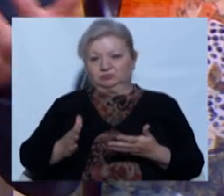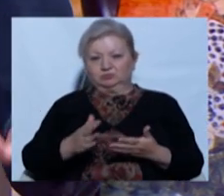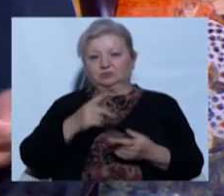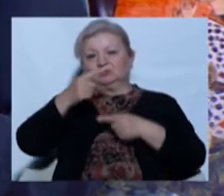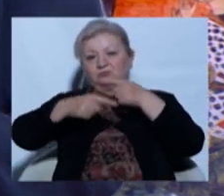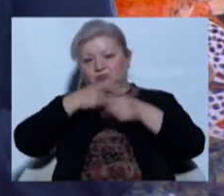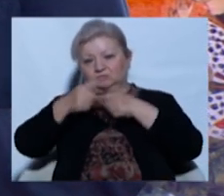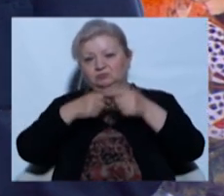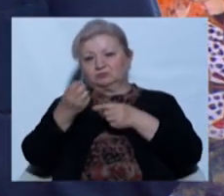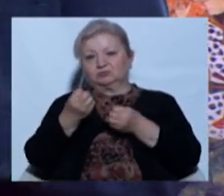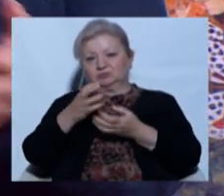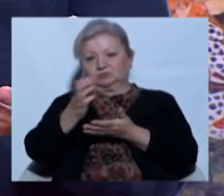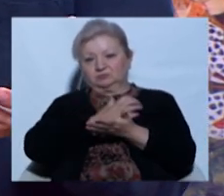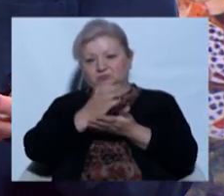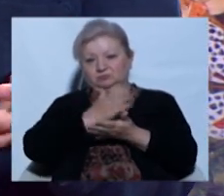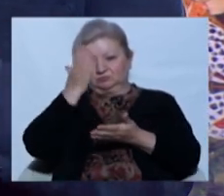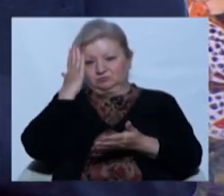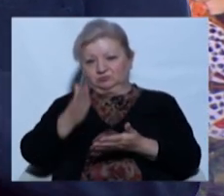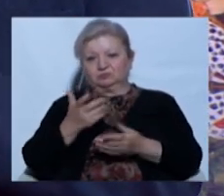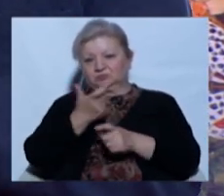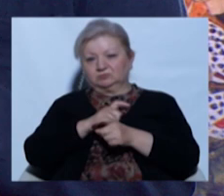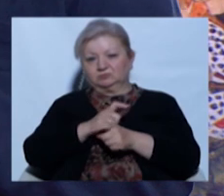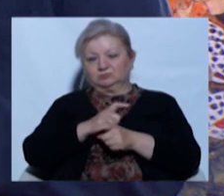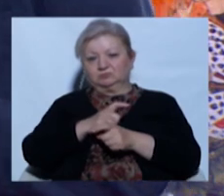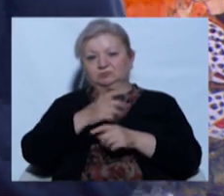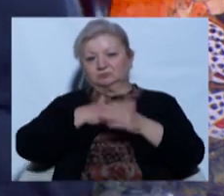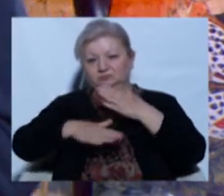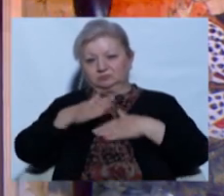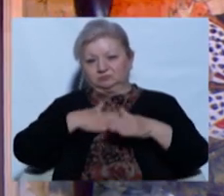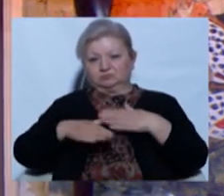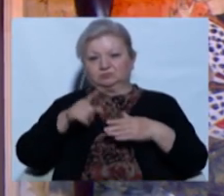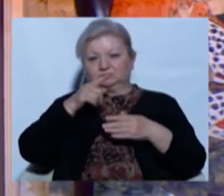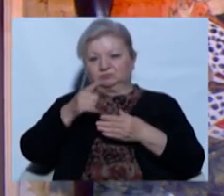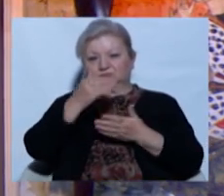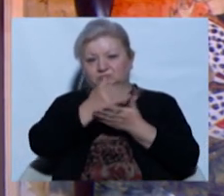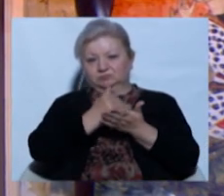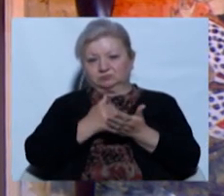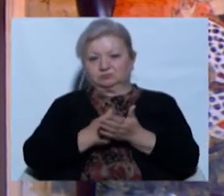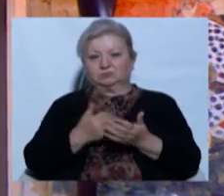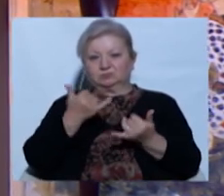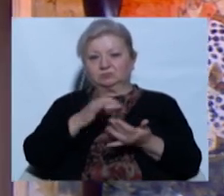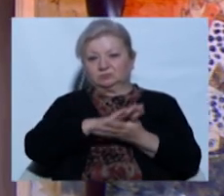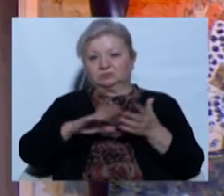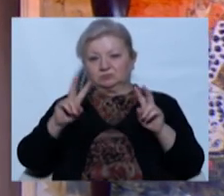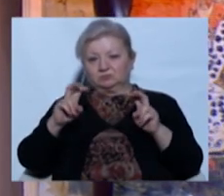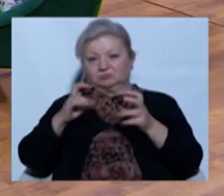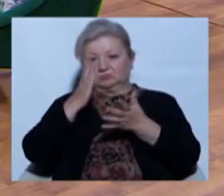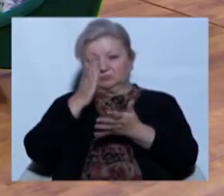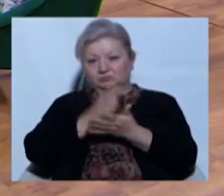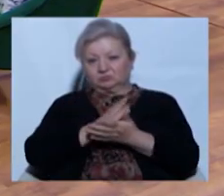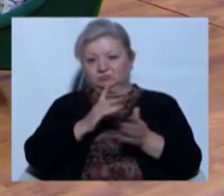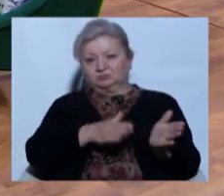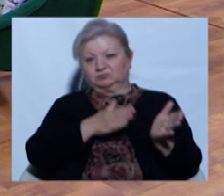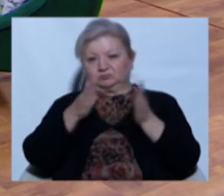მომდევნო გაკვეთილებსაც მე თქვენგან მივიღებთ დიდი სიამოვნებით, ველოდები მოკლედ თქვენს გაკვეთილებს. შემდგომი დიდი თემა, რომელზეც ჩვენ